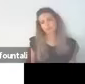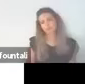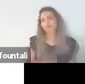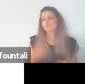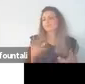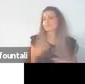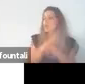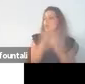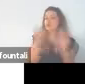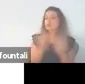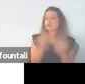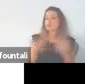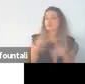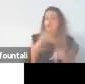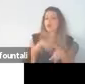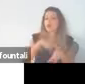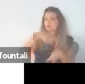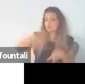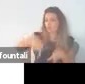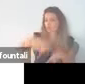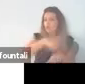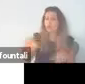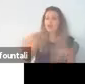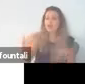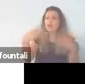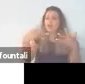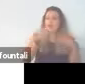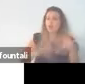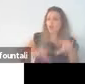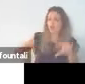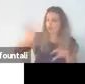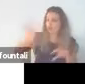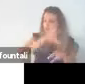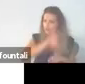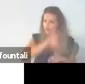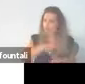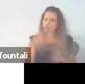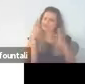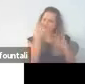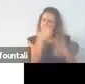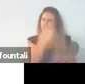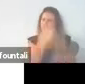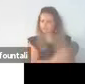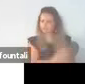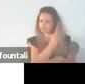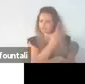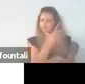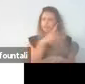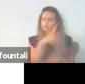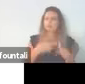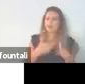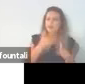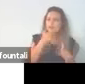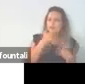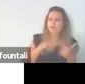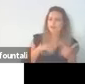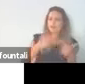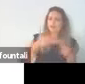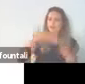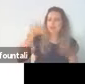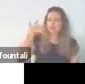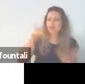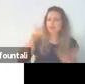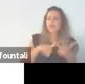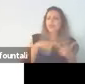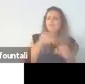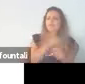Επομένως, αυτή τη στιγμή μόνο 9 χώρες, όπως μπορείτε να δείτε και στην διαφάνεια, το Ηνωμένο Βασίλειο, η Ιρλανδία, το Βέλγιο, η